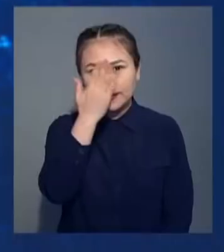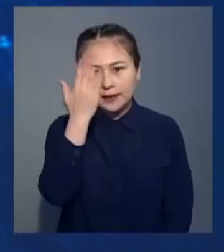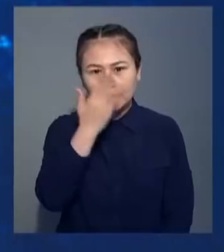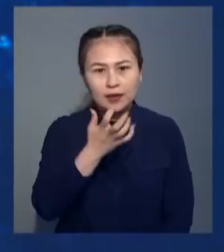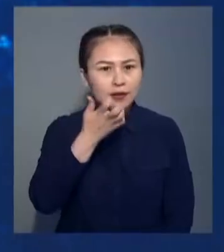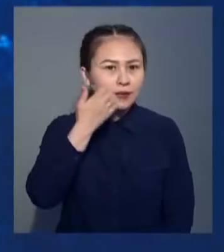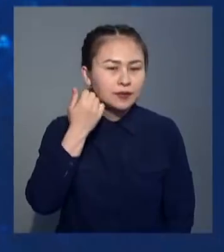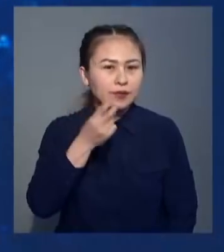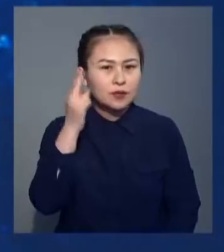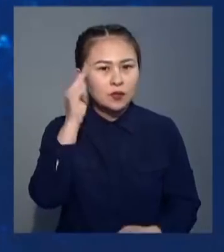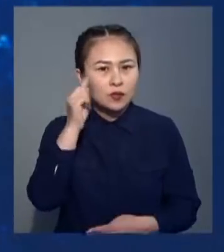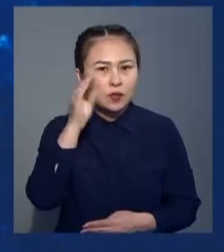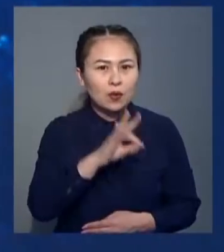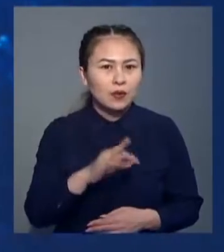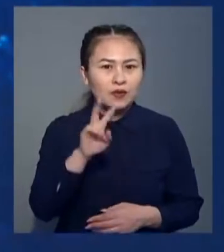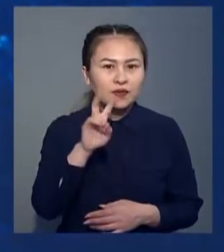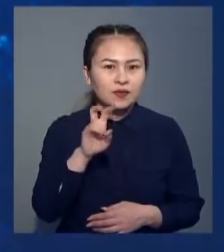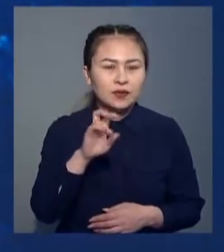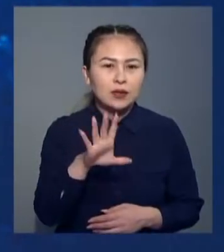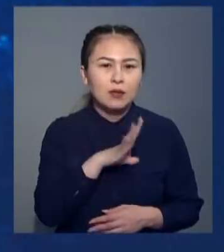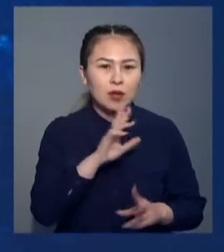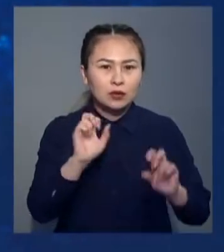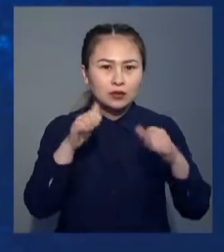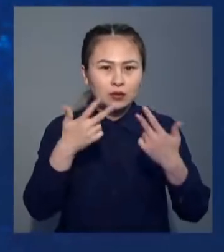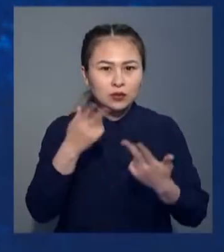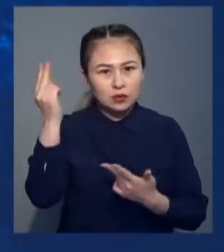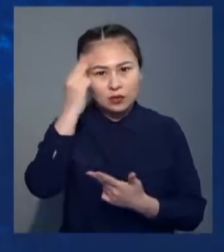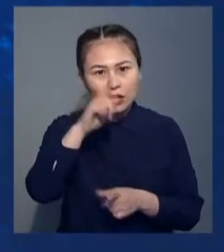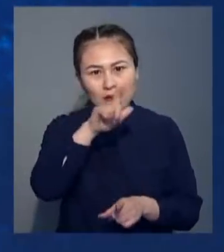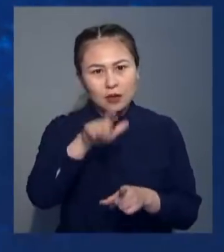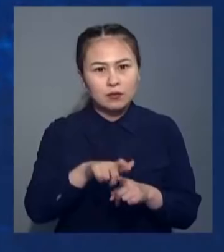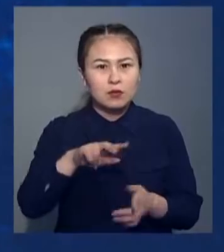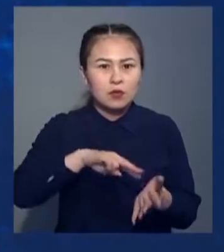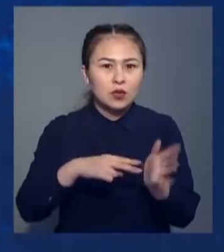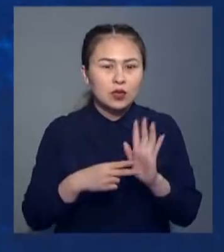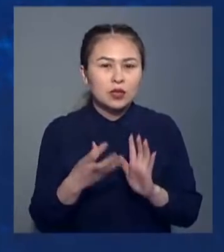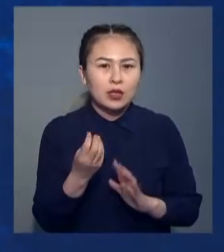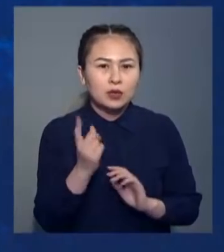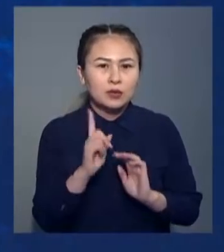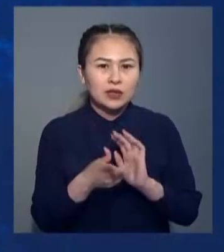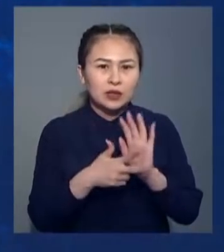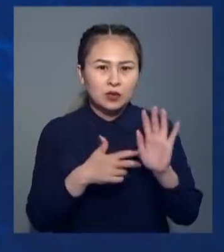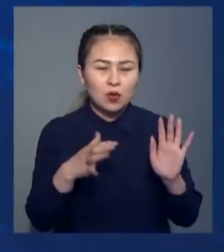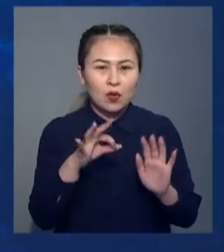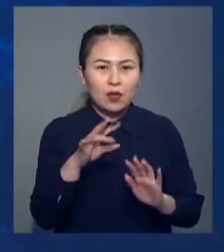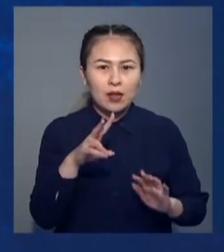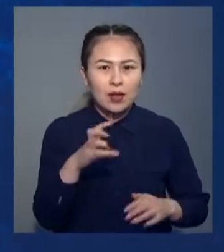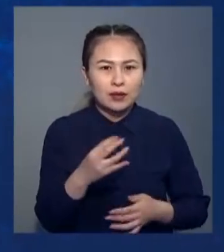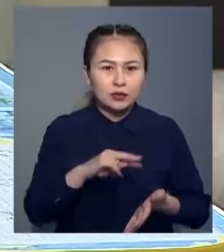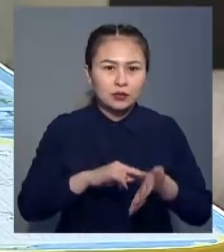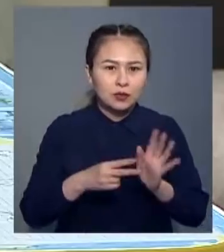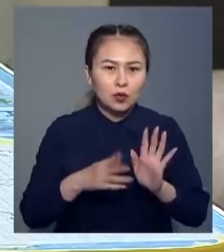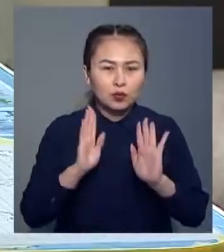Дидар арқылы қашықтан оқыту үшін 200 онлайн сабақ әзірленіп қойды. Жоспар бойынша тағы 1800 онлайн